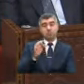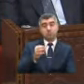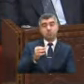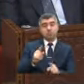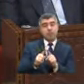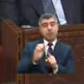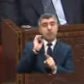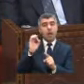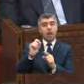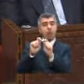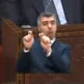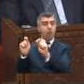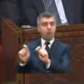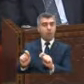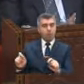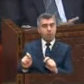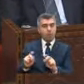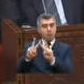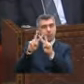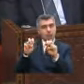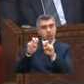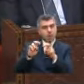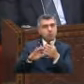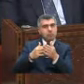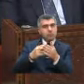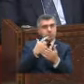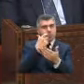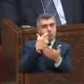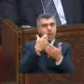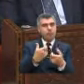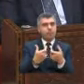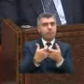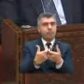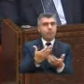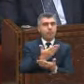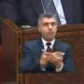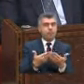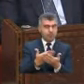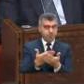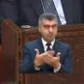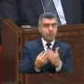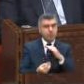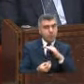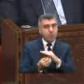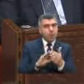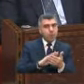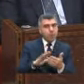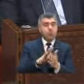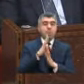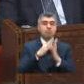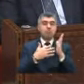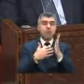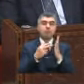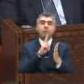تمشي وتراقب هذا الشيء ديال الفساد وديال الرشوه بالطور التلقائي. والبرنامج الحكومي تيخدم على